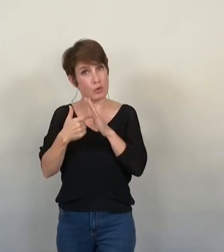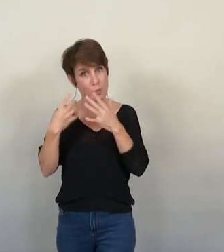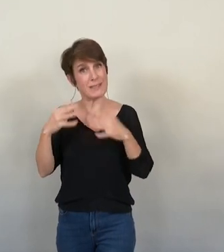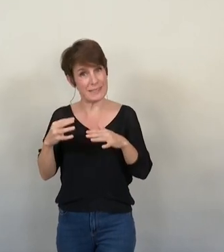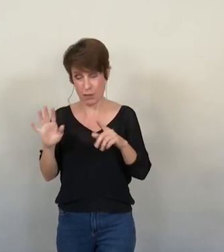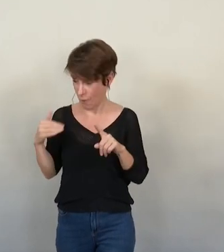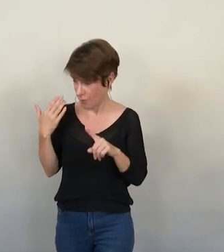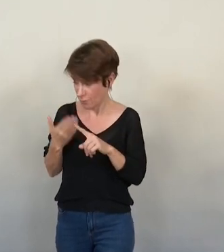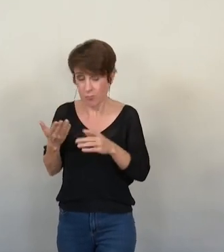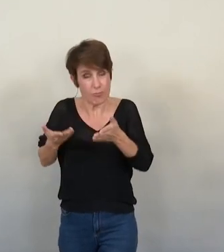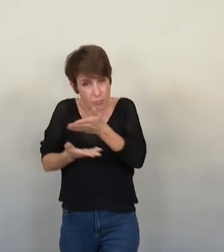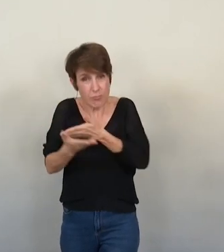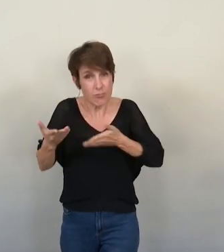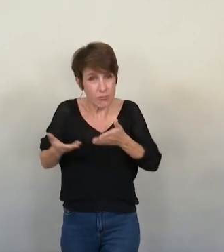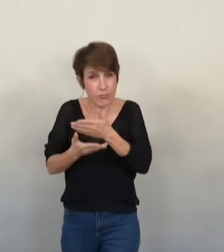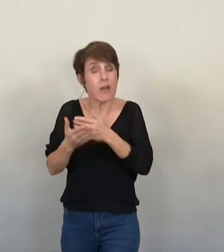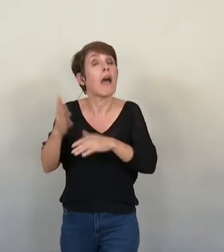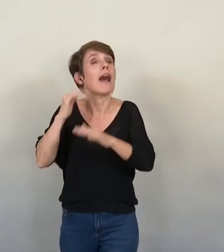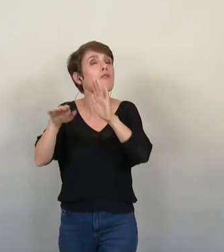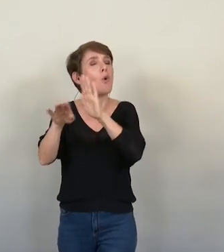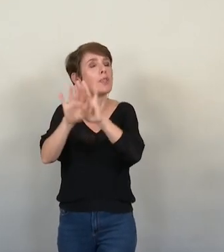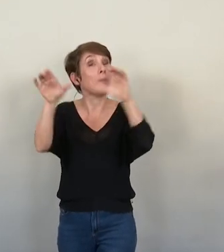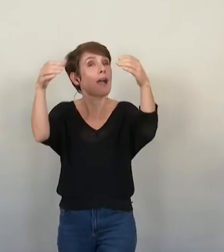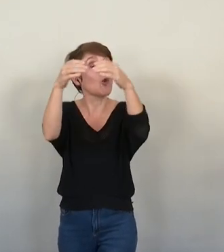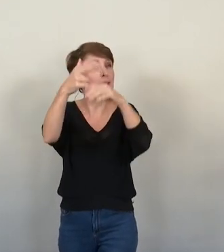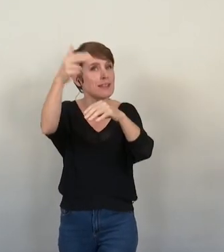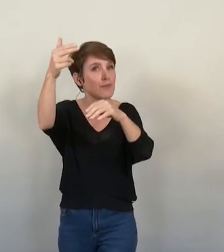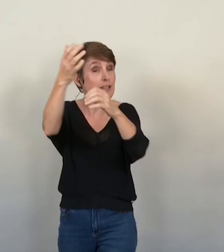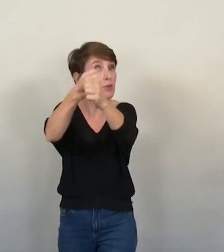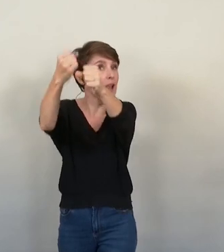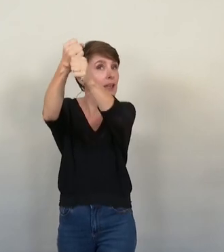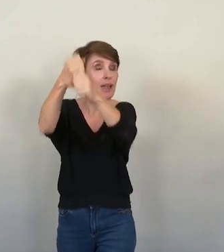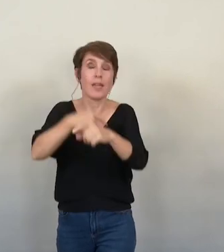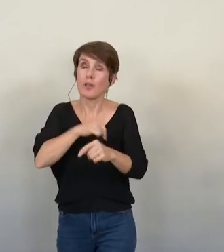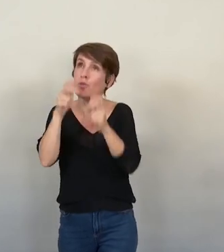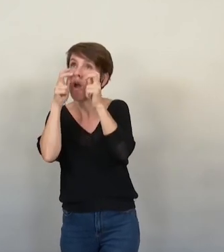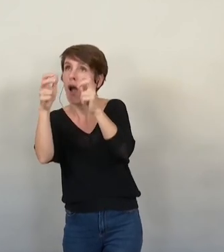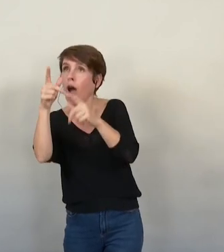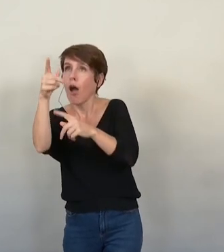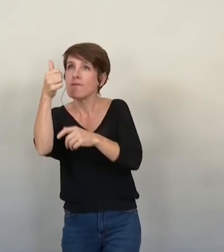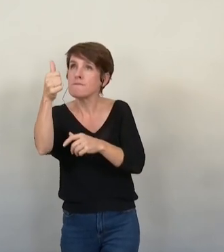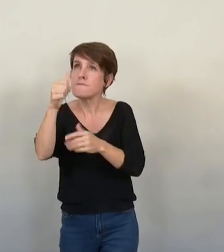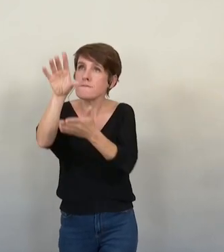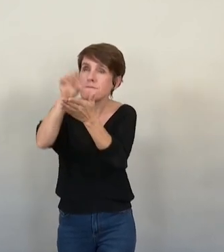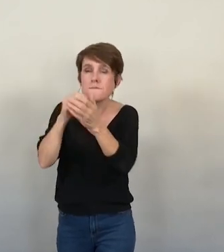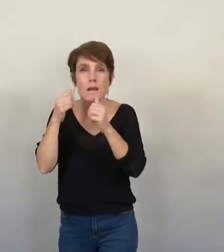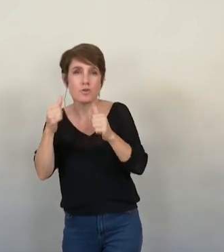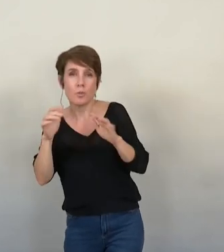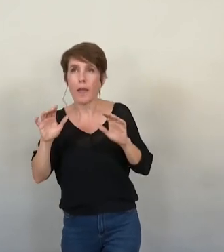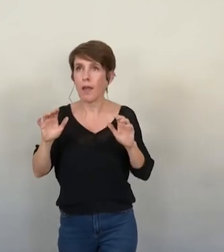2019 quand le collectif national s'était monté nous c'était quelque chose qui nous avait tout de suite interpellé on a commencé à y réfléchir on a commencé à le